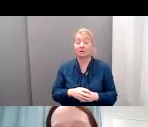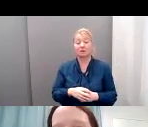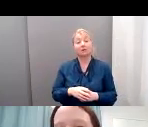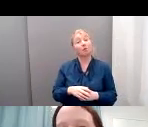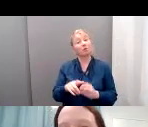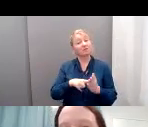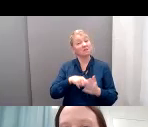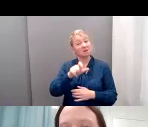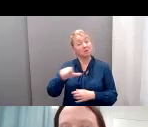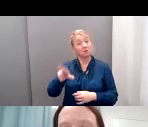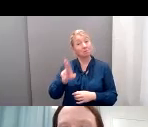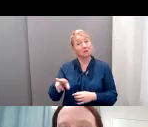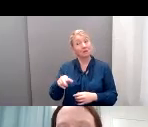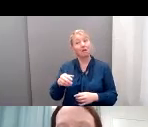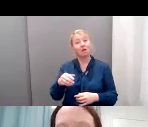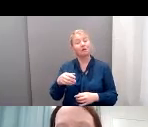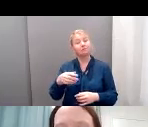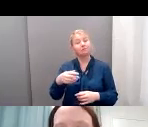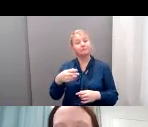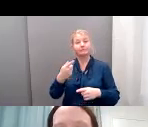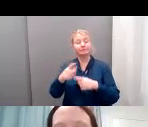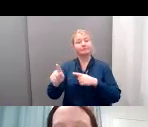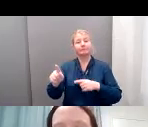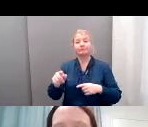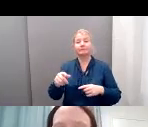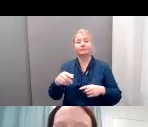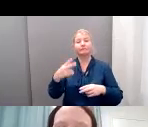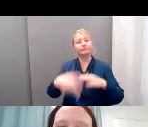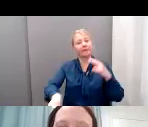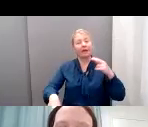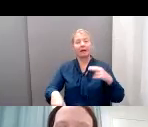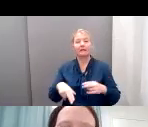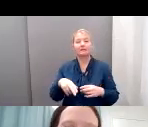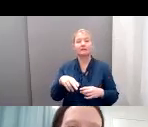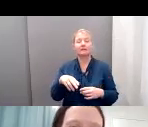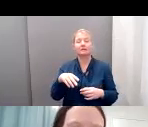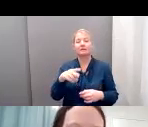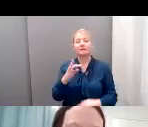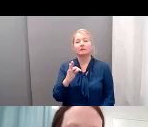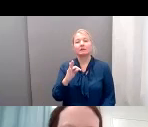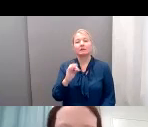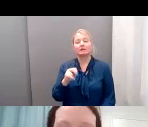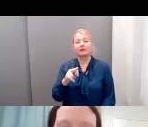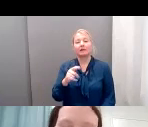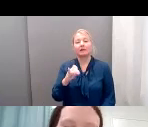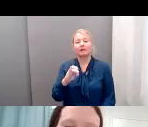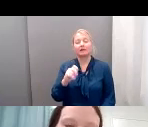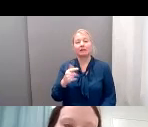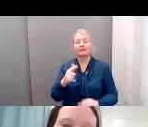fertilitetsbehandling med hänvisning till funktionsnedsättning och i förlängningen också föräldraförmågan.